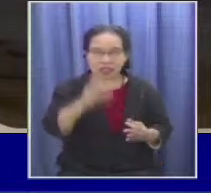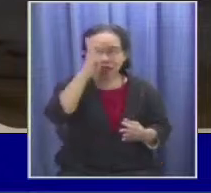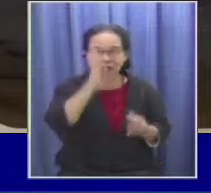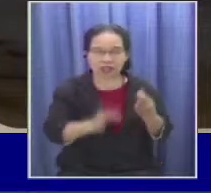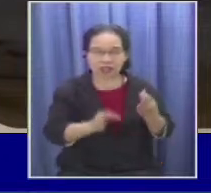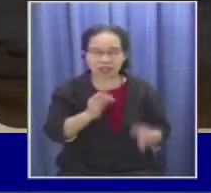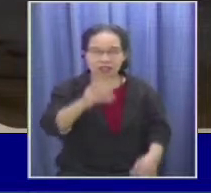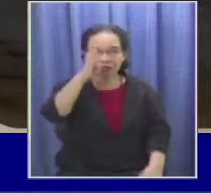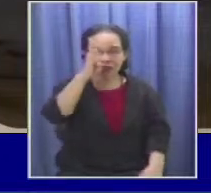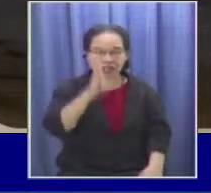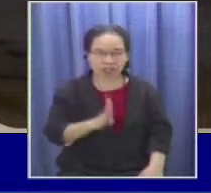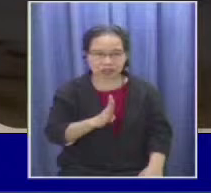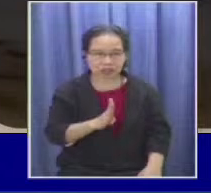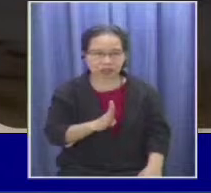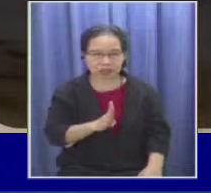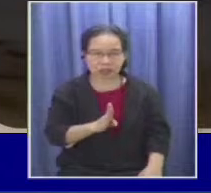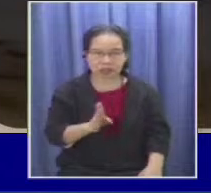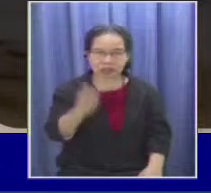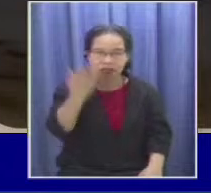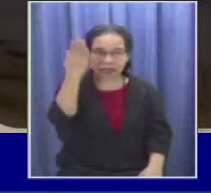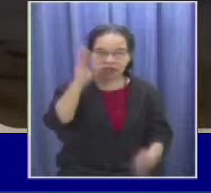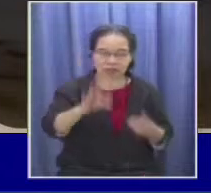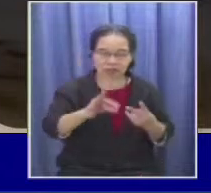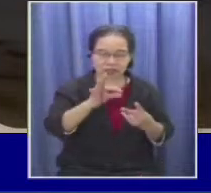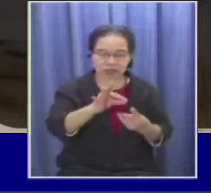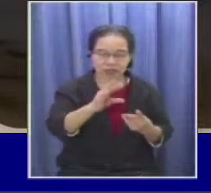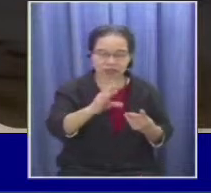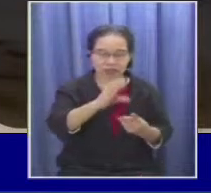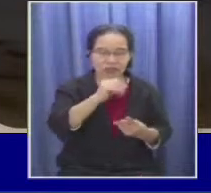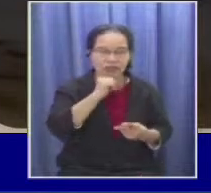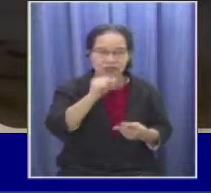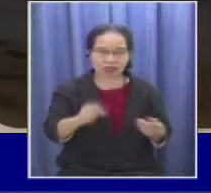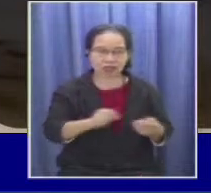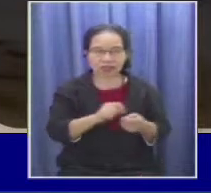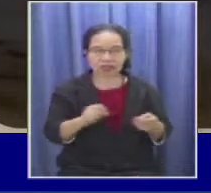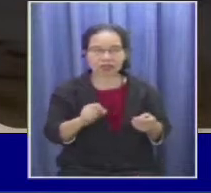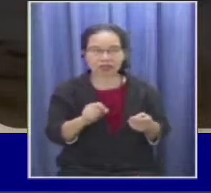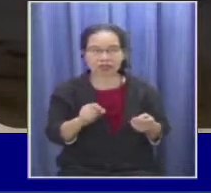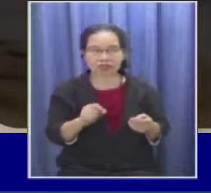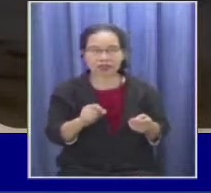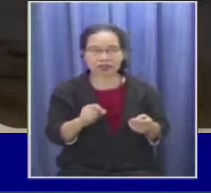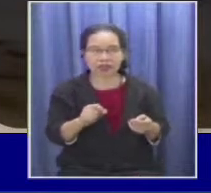Onyankopɔn no onye nipa bɔnefo Onyankopɔn no obu atentene ne no wona